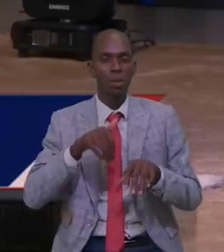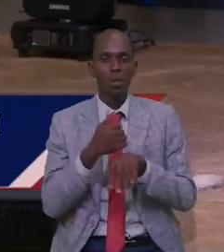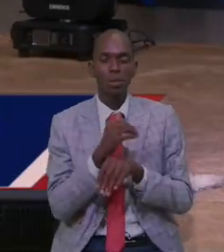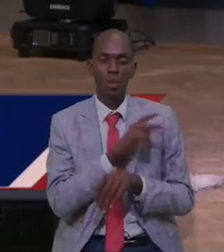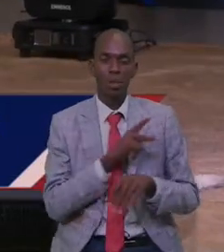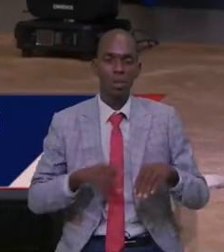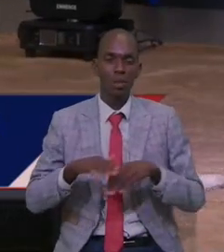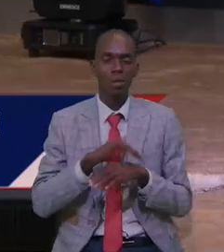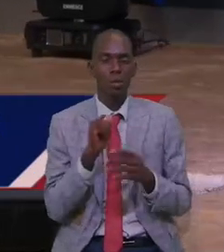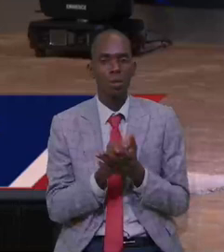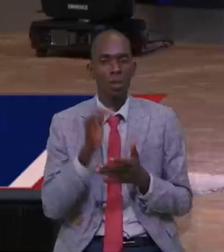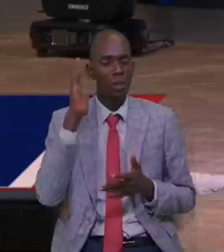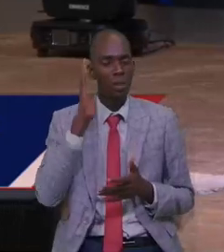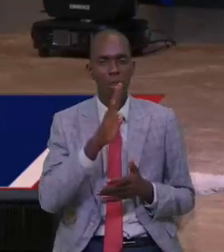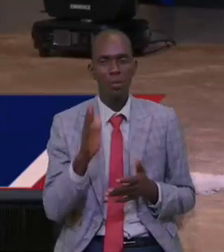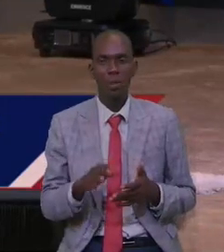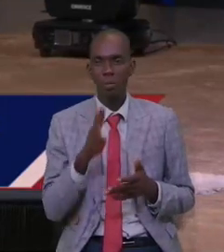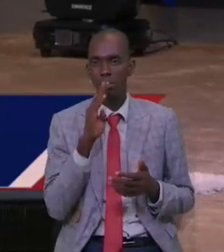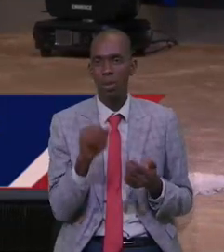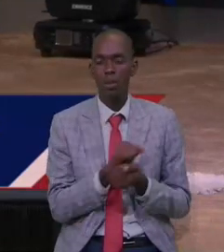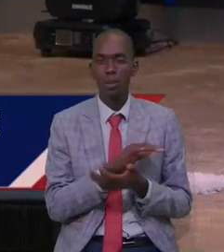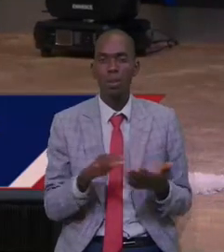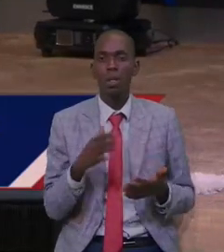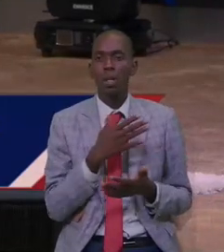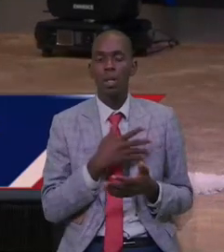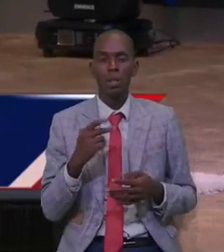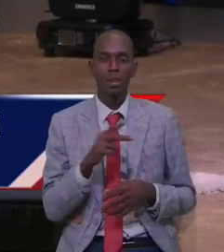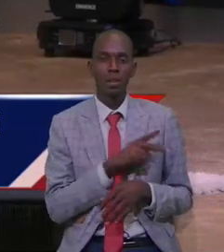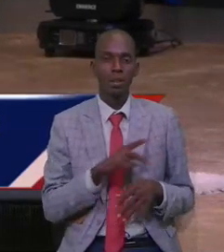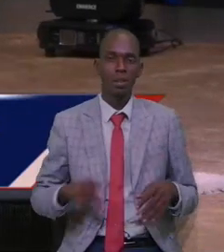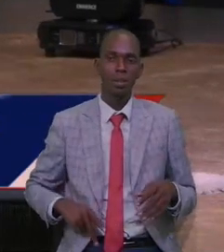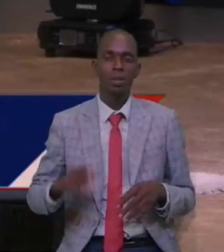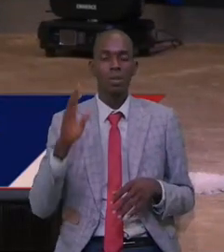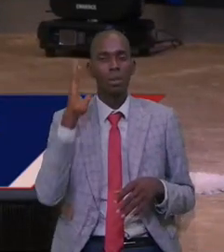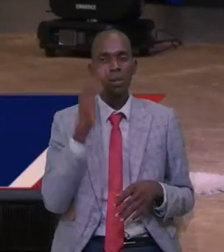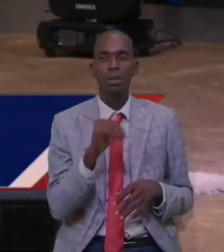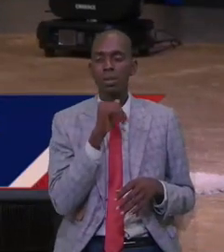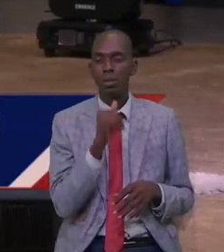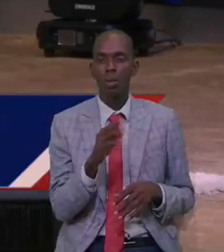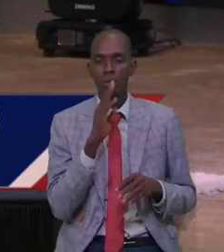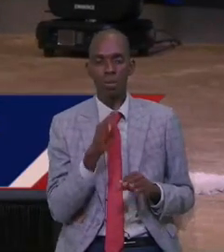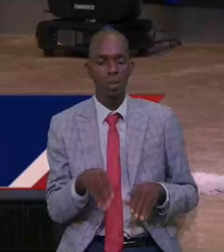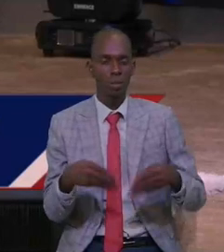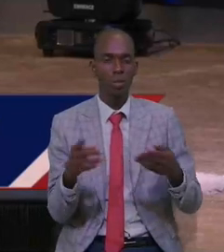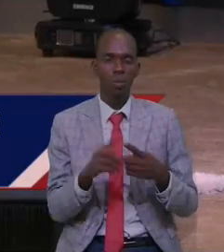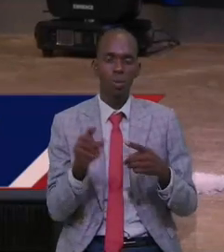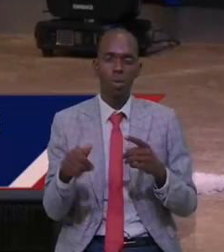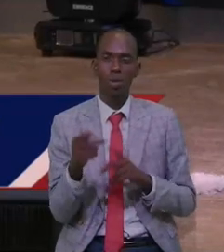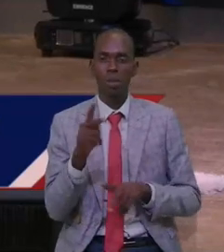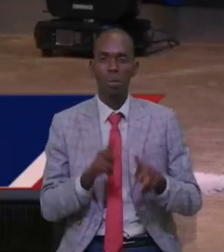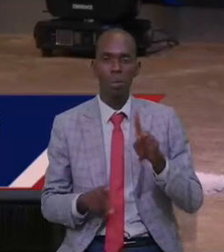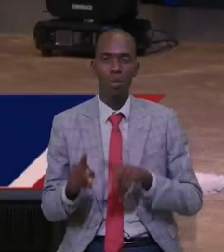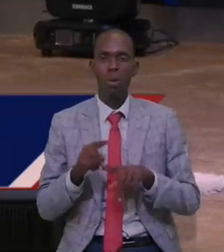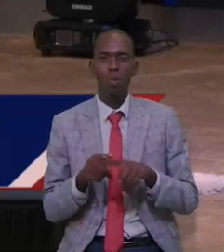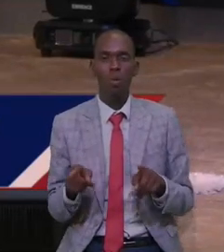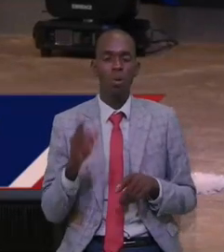ne sera jamais détruit et qui ne passera point sous la domination d'un autre peuple. Il